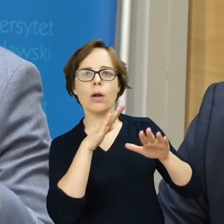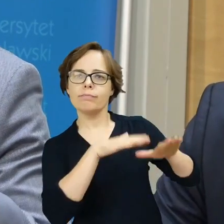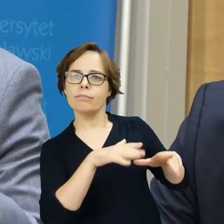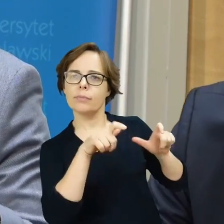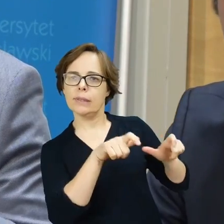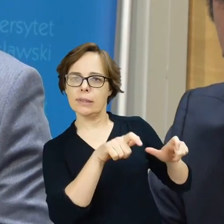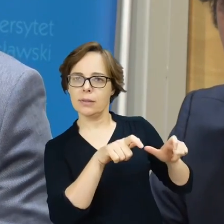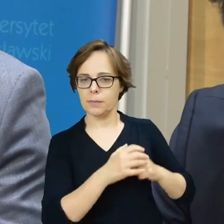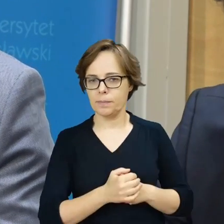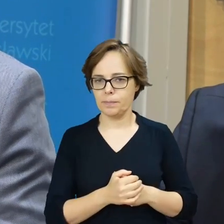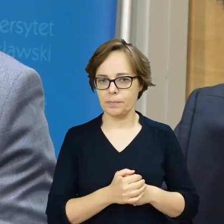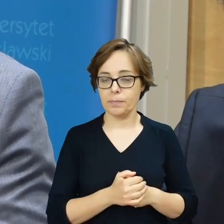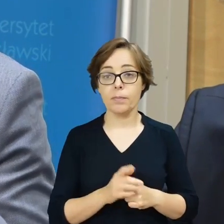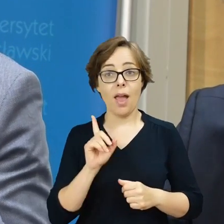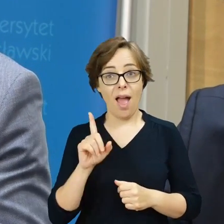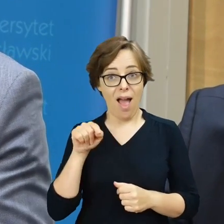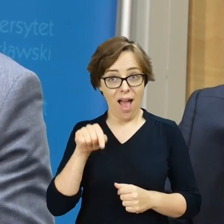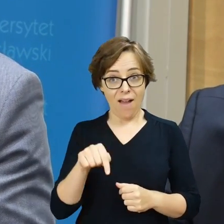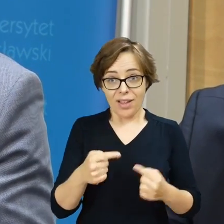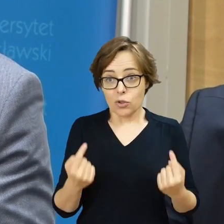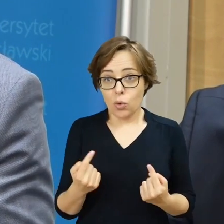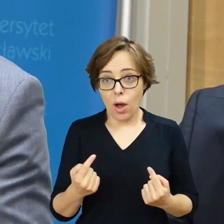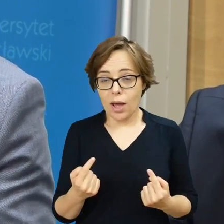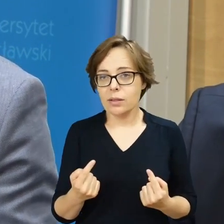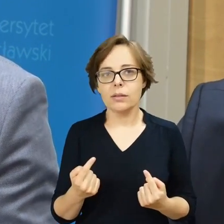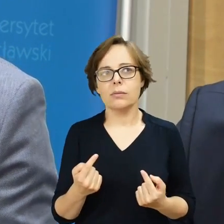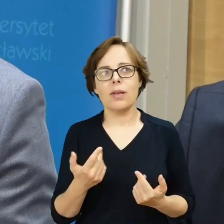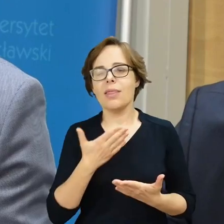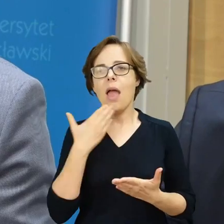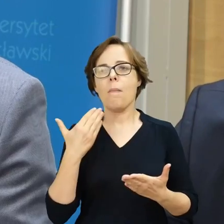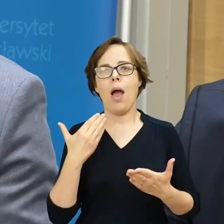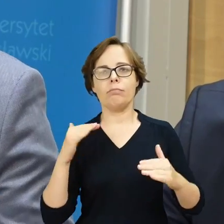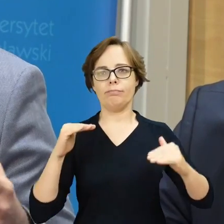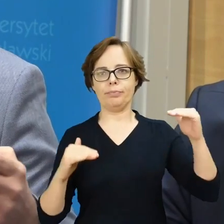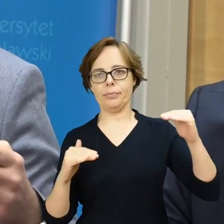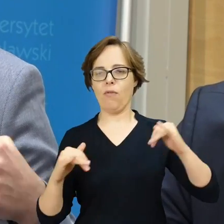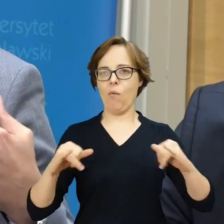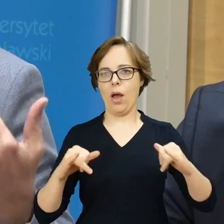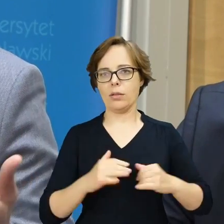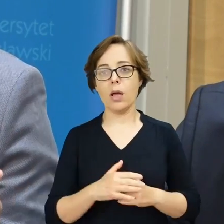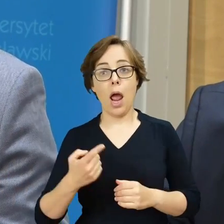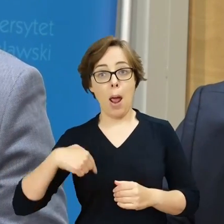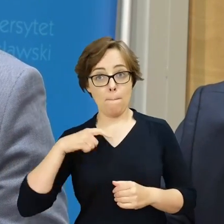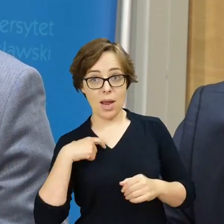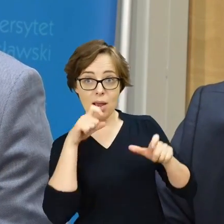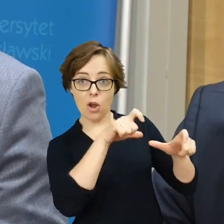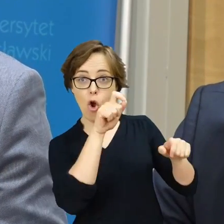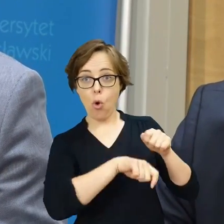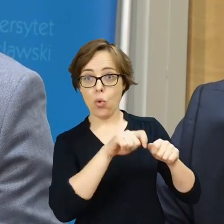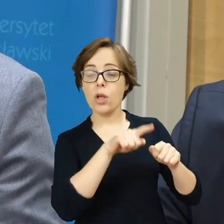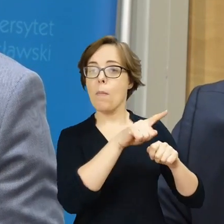władztwo. Tutaj w tym przypadku tego władztwa nie ma, to my nie kontrolujemy tego działania władczego. Tu organ jest zobowiązany